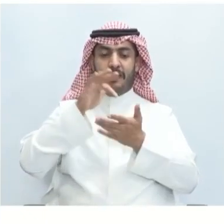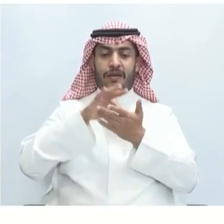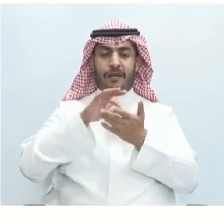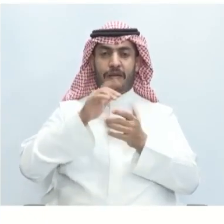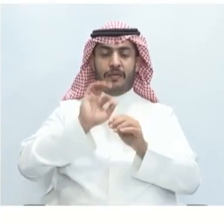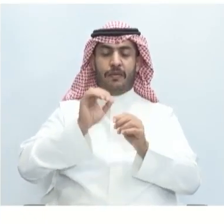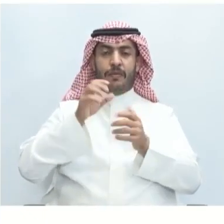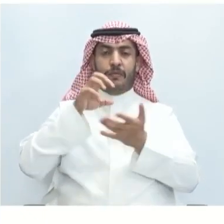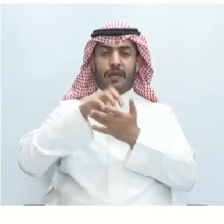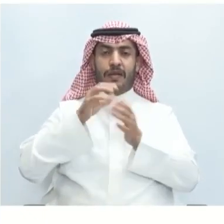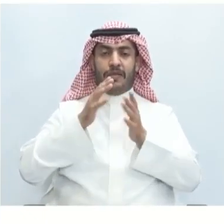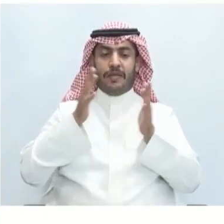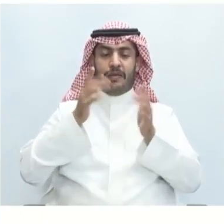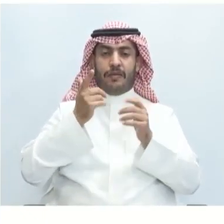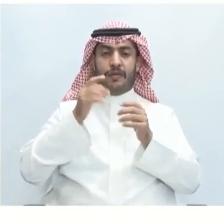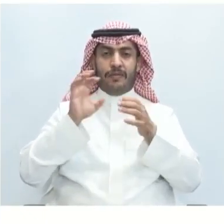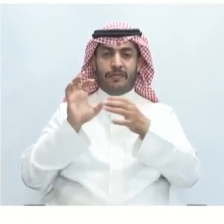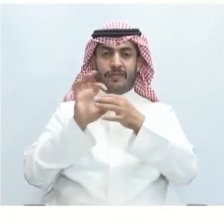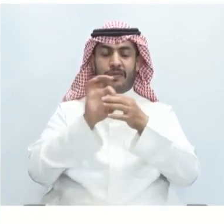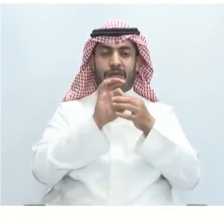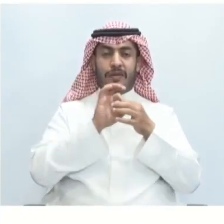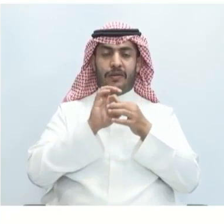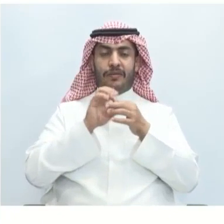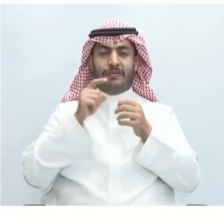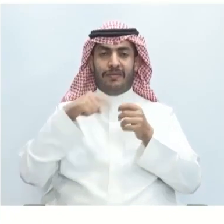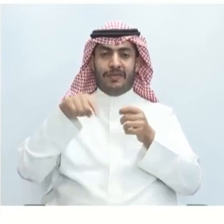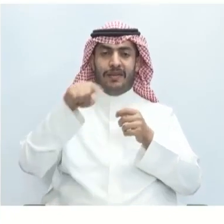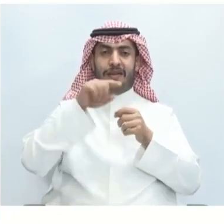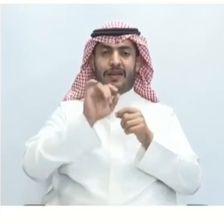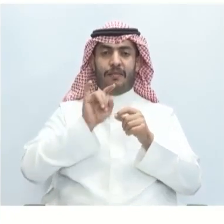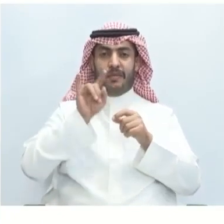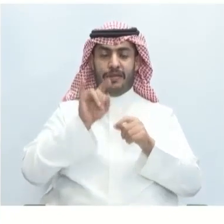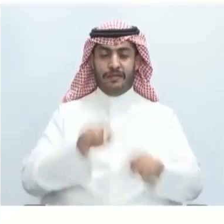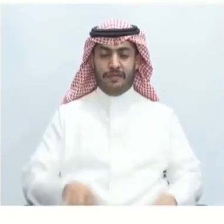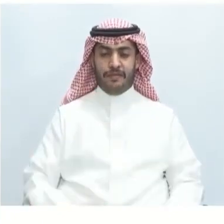لدينا اكثر من وجهه لدينا اكثر من ربط محوري لهذا